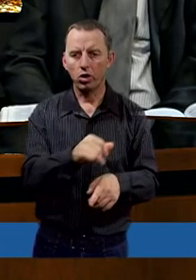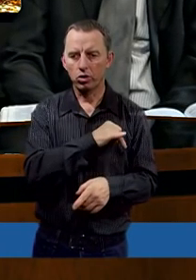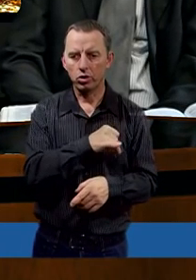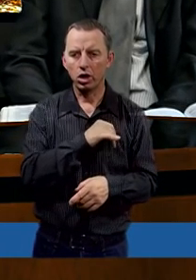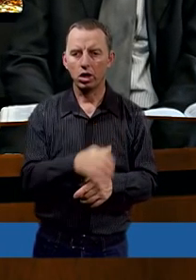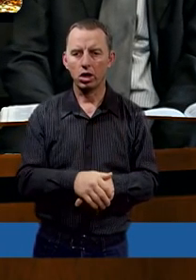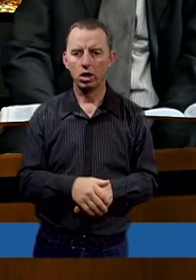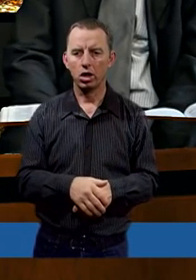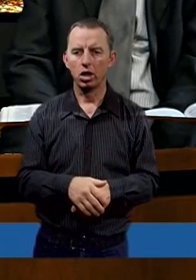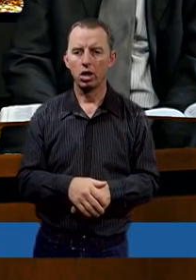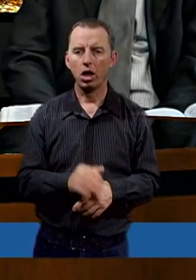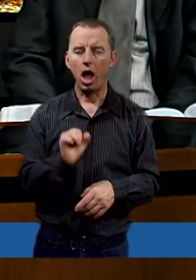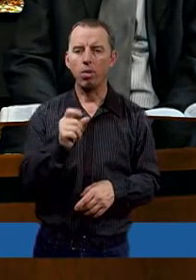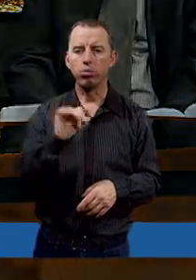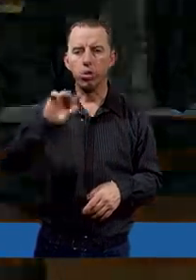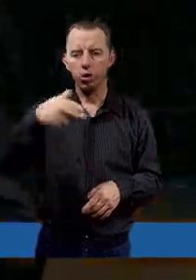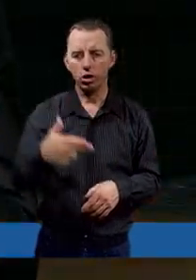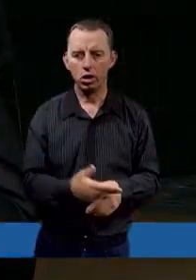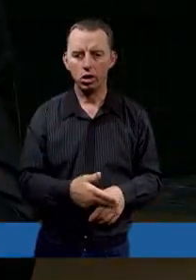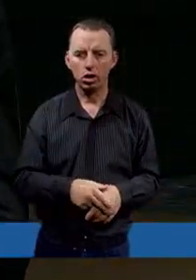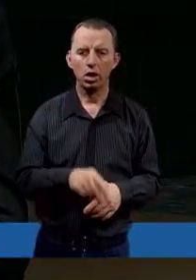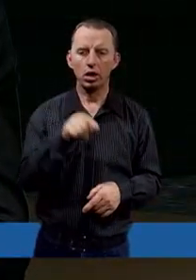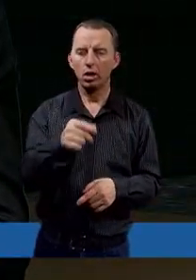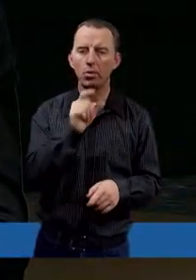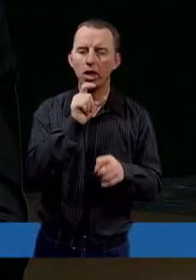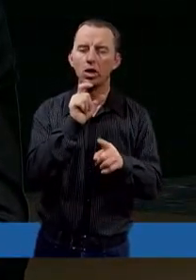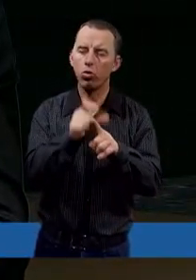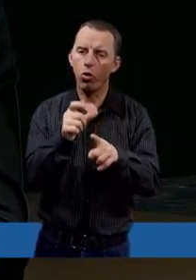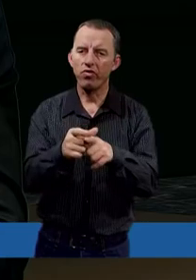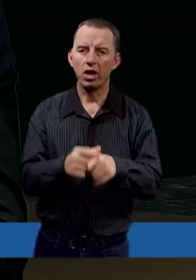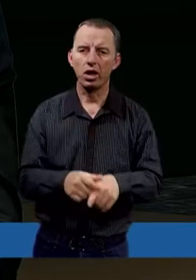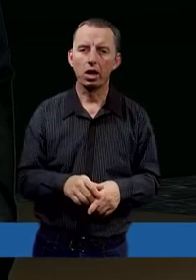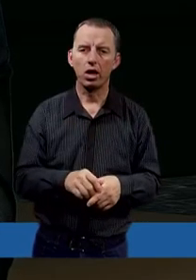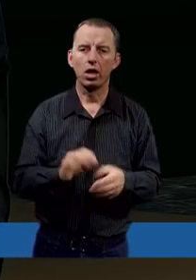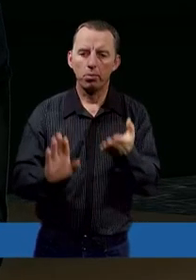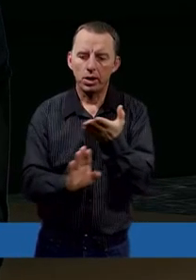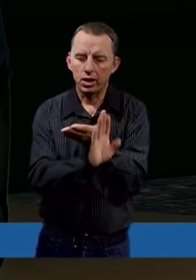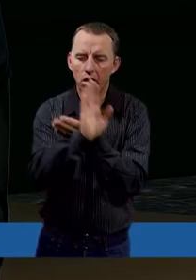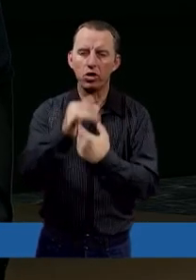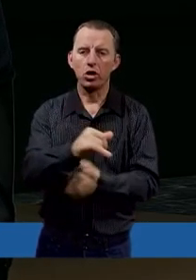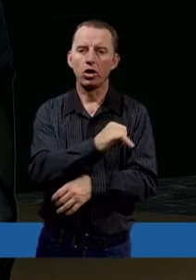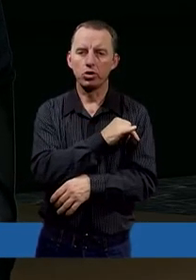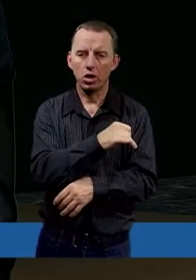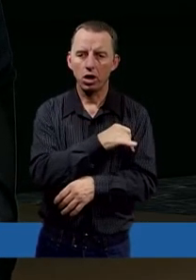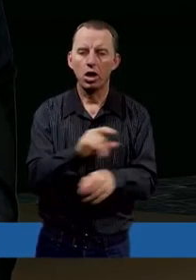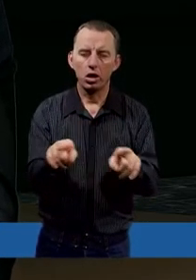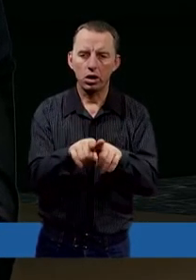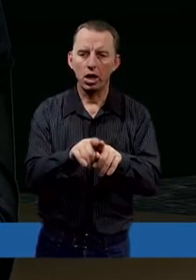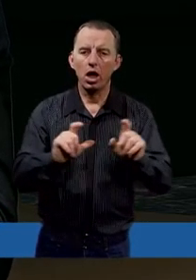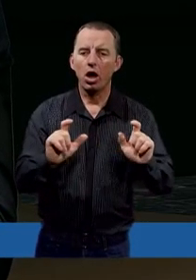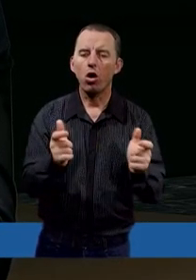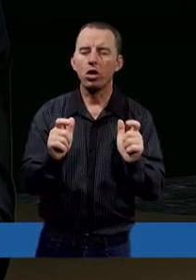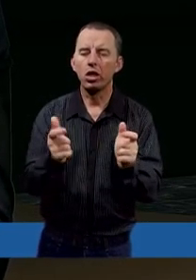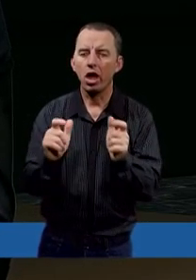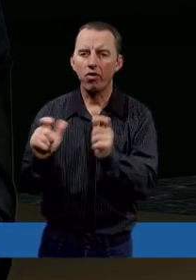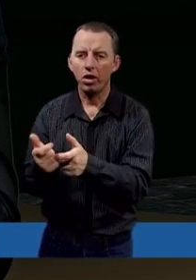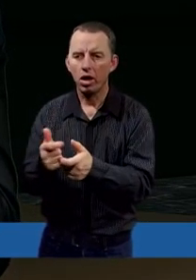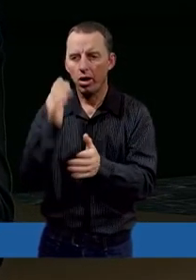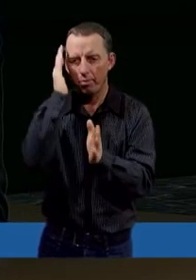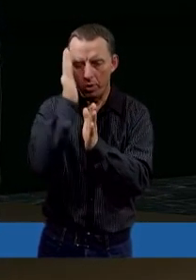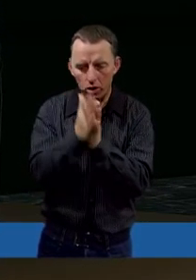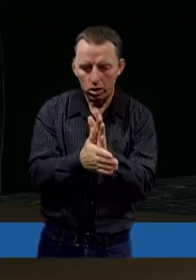po hebrajsku, jest na przykład słowo avon, to w samym tym terminie jest przedstawiony grzech, ale też konsekwencje